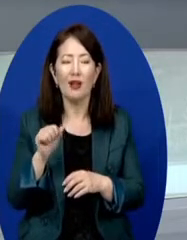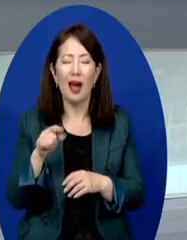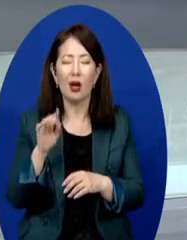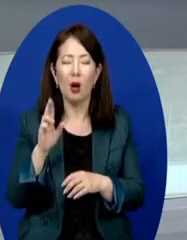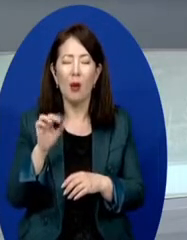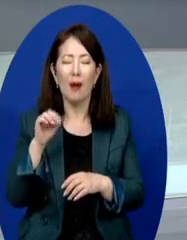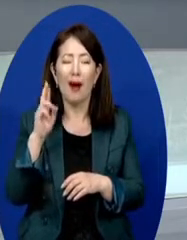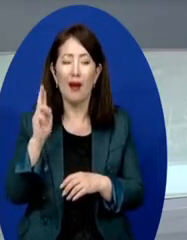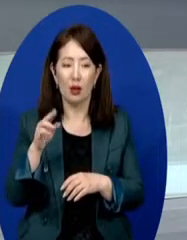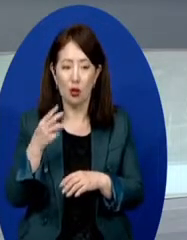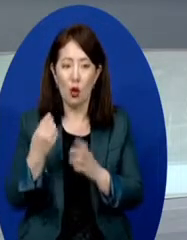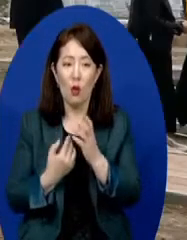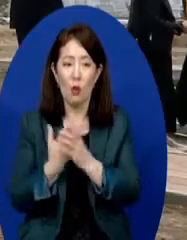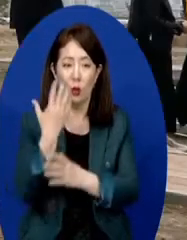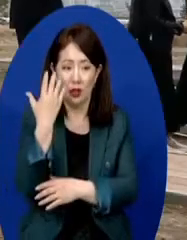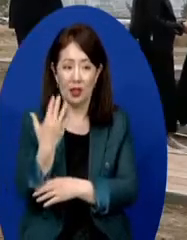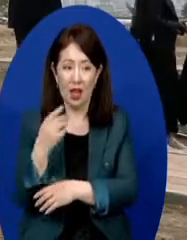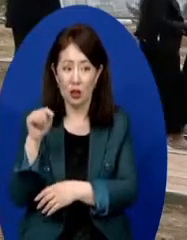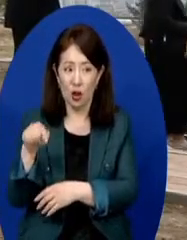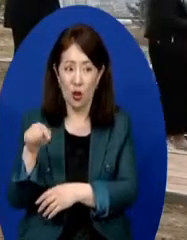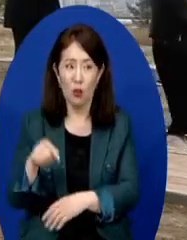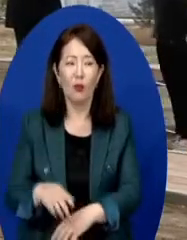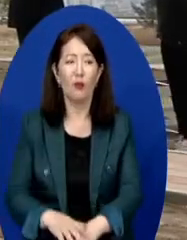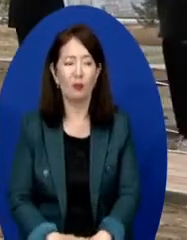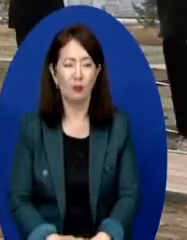агропаркт мод тарьж байгаа нь юм аа.